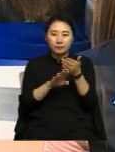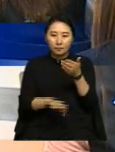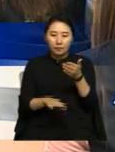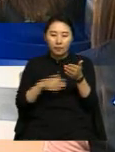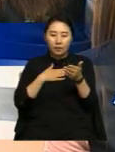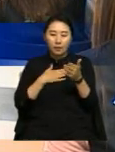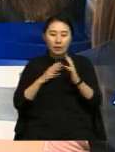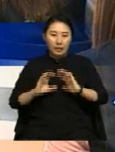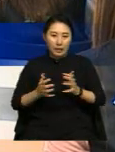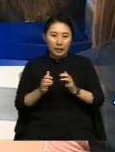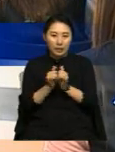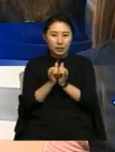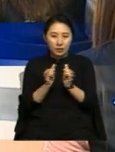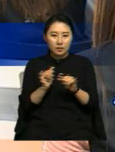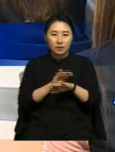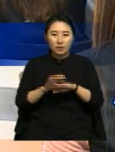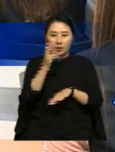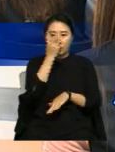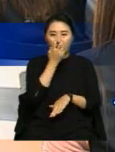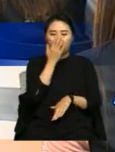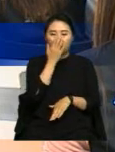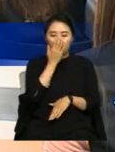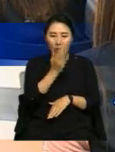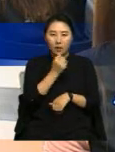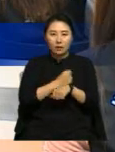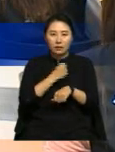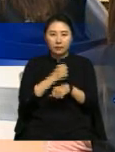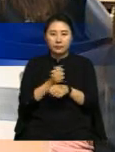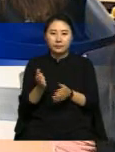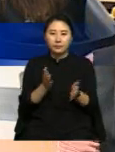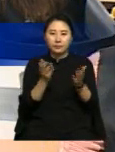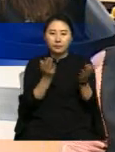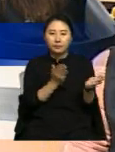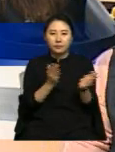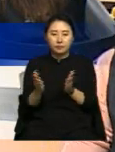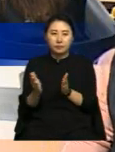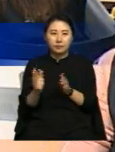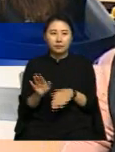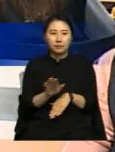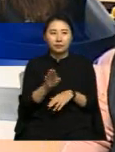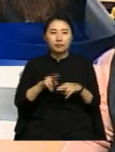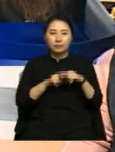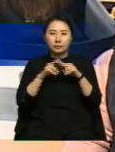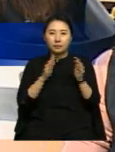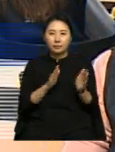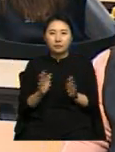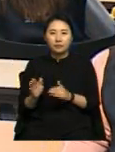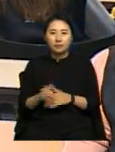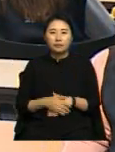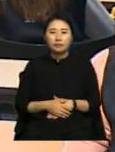자기 나라의 인원들을 다 관리할 수 있는 이런 길을 만들고자 제가 오늘 이 자리를 마련하게 됐습니다.